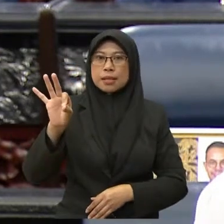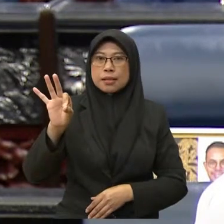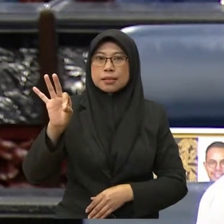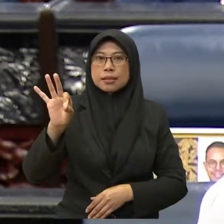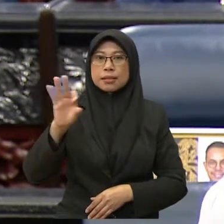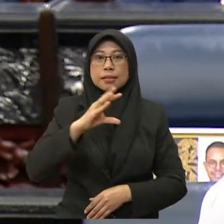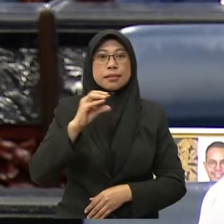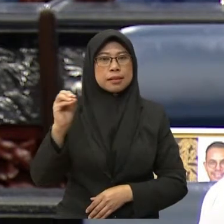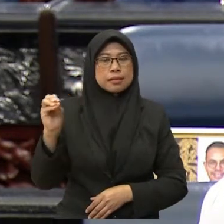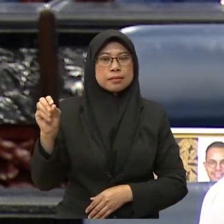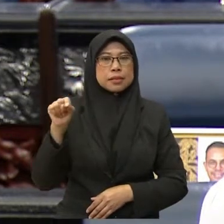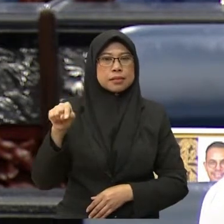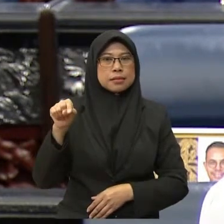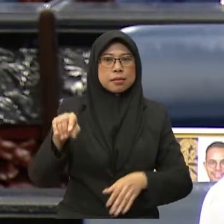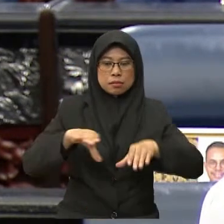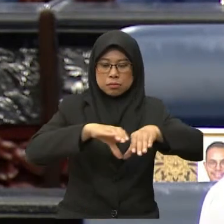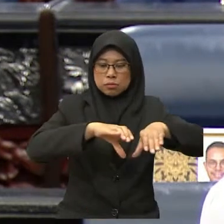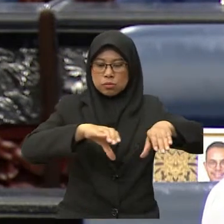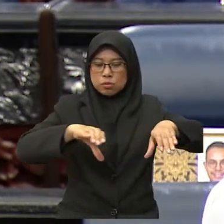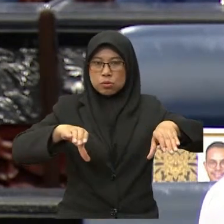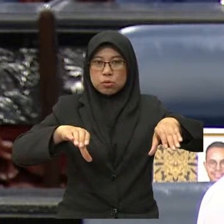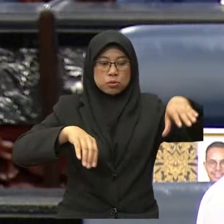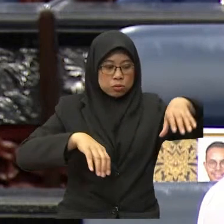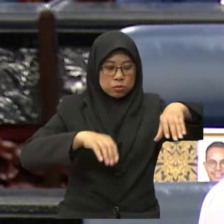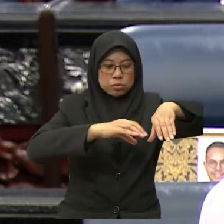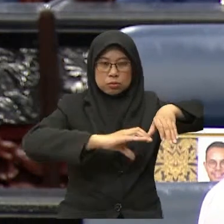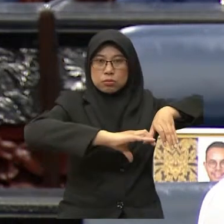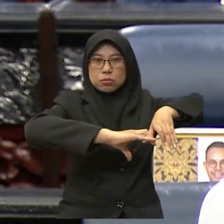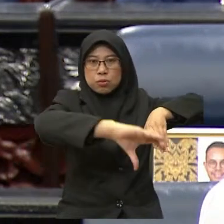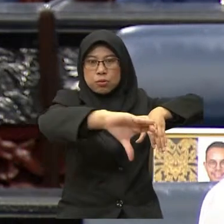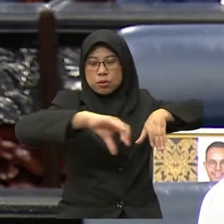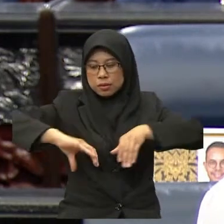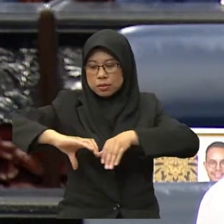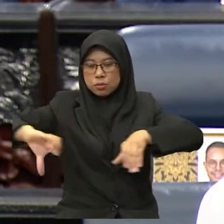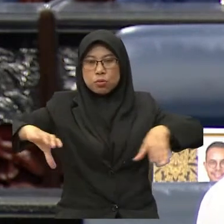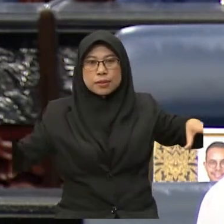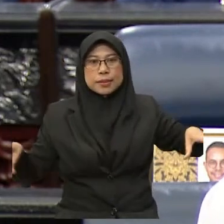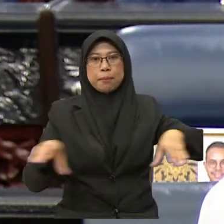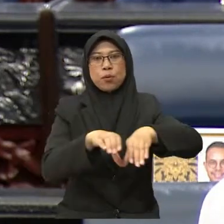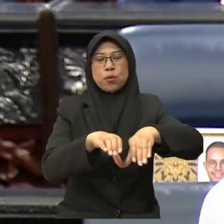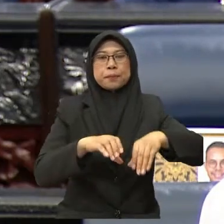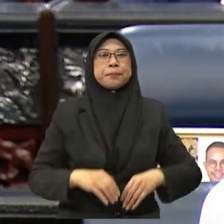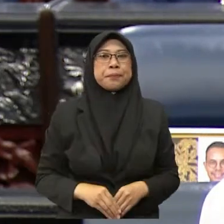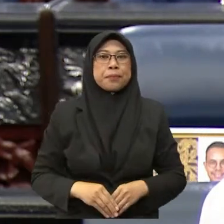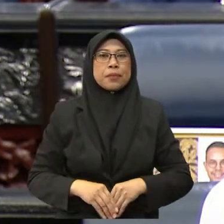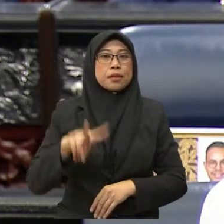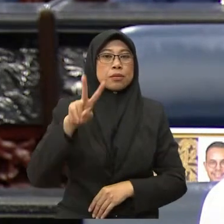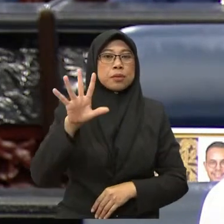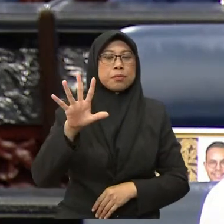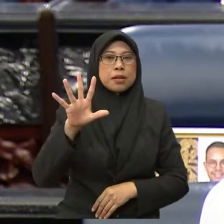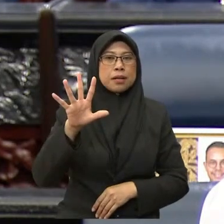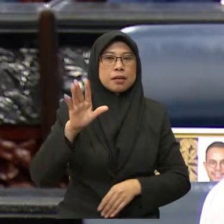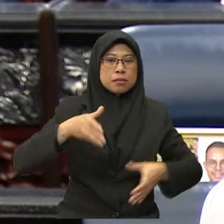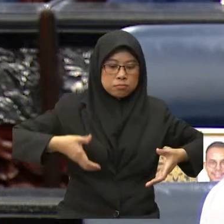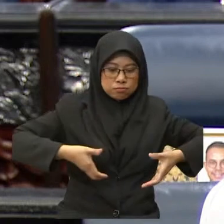ianya merupakan satu-satunya terowong berkembar bagi projek ECRL. Selain itu, sejumlah 25 terowong